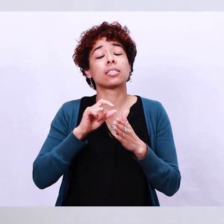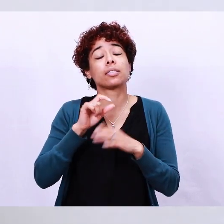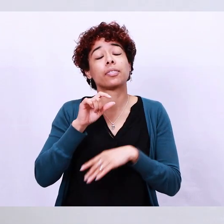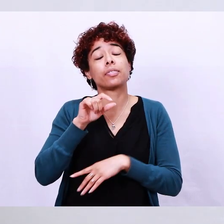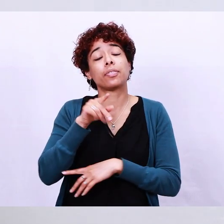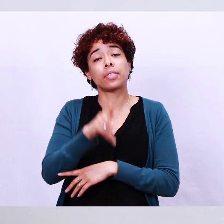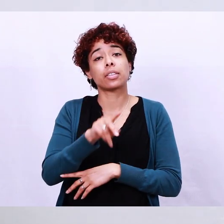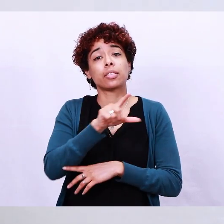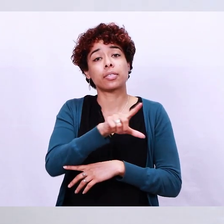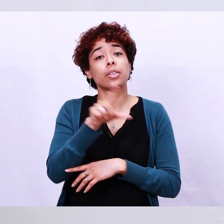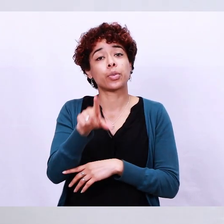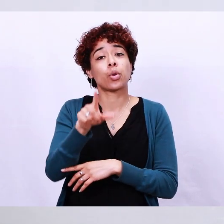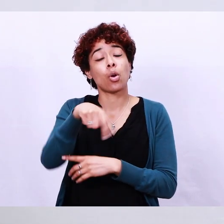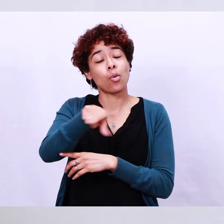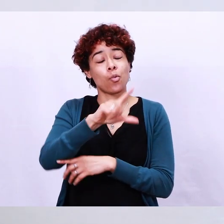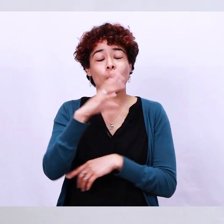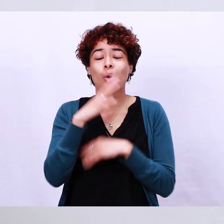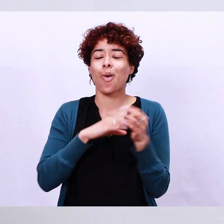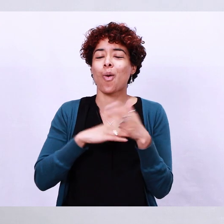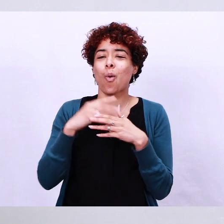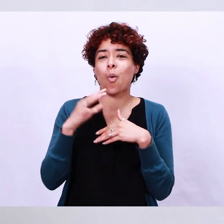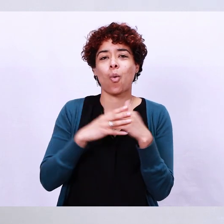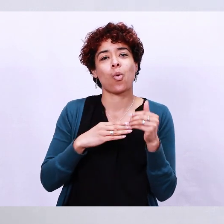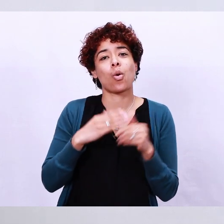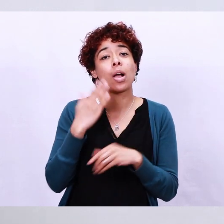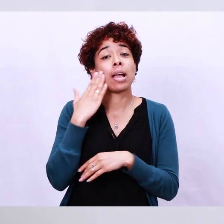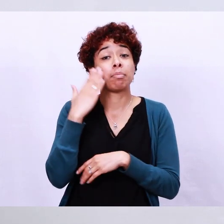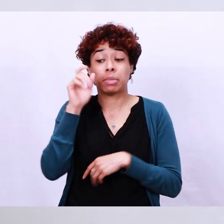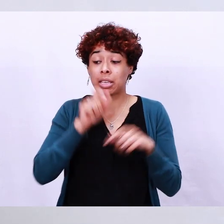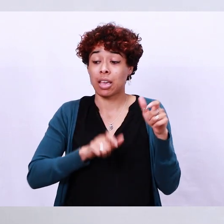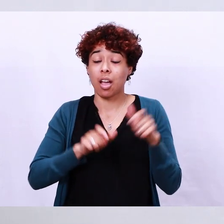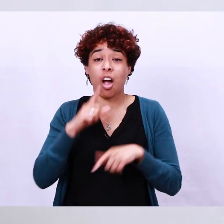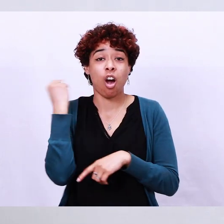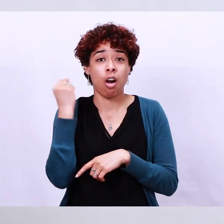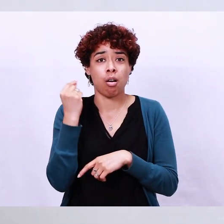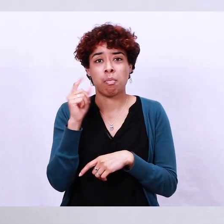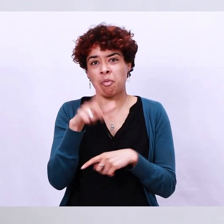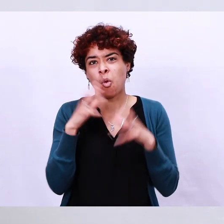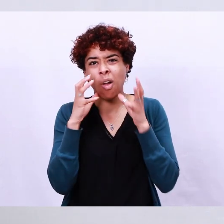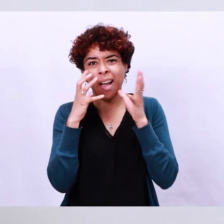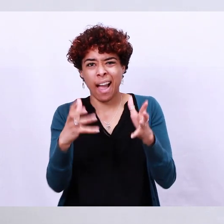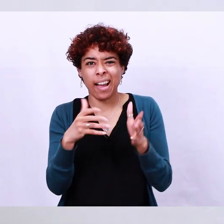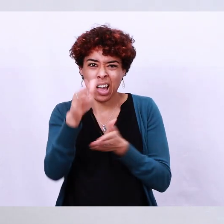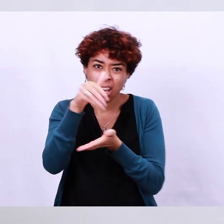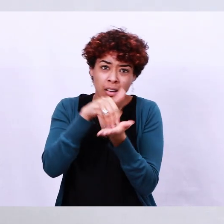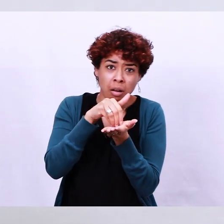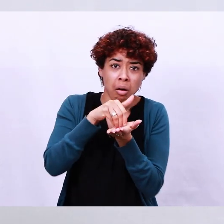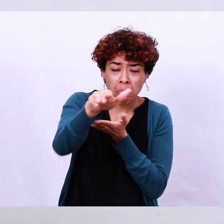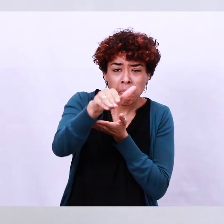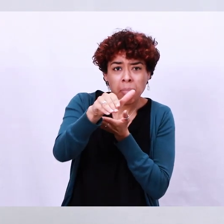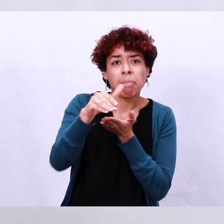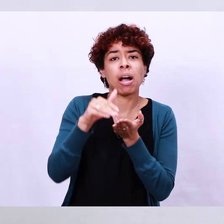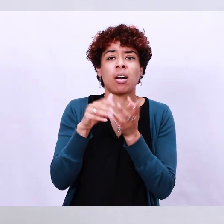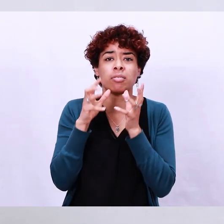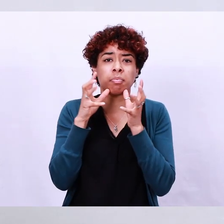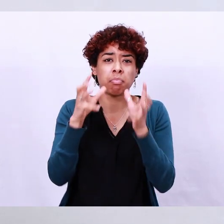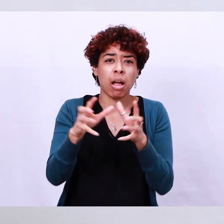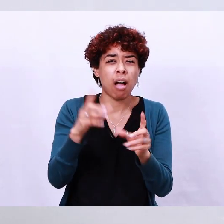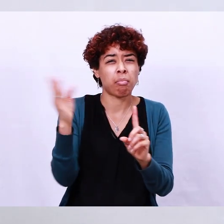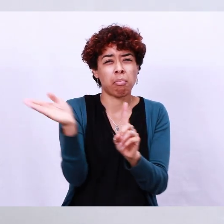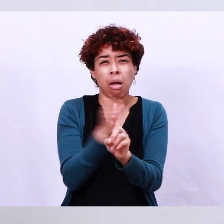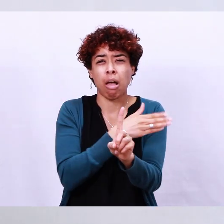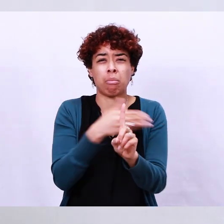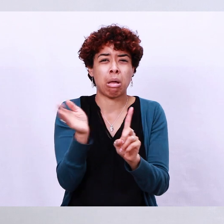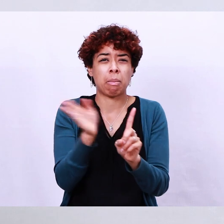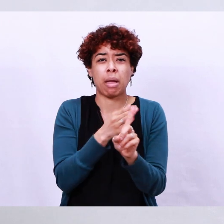aujourd'hui. Heureux serez-vous lorsque les hommes vous haïront, lorsqu'on vous chassera, vous outragera, et qu'on rejettera votre